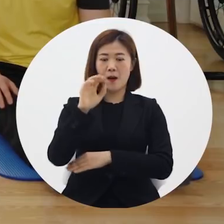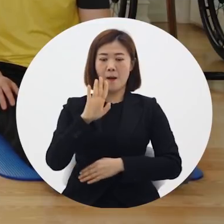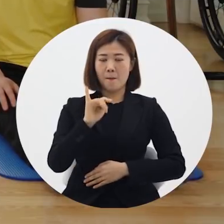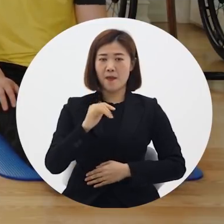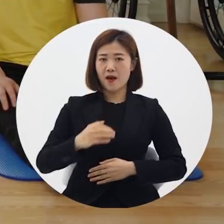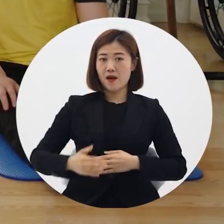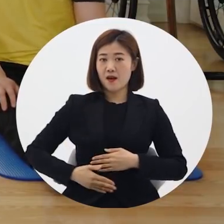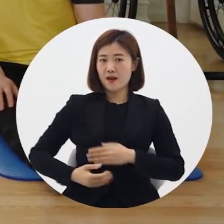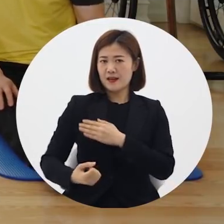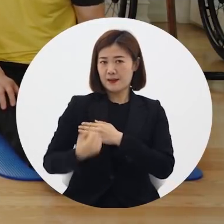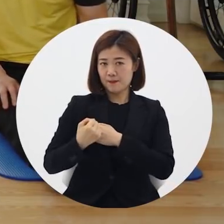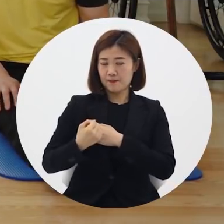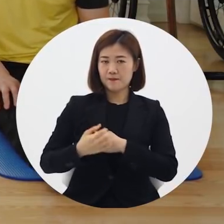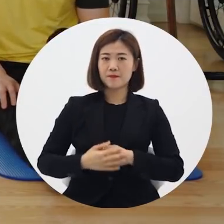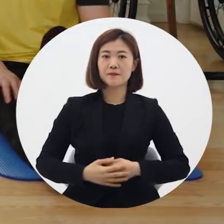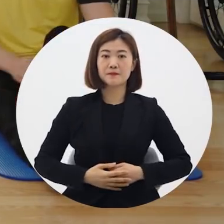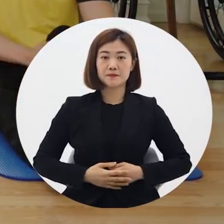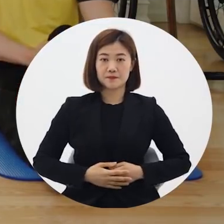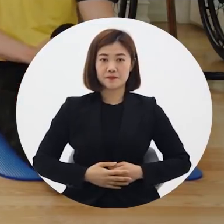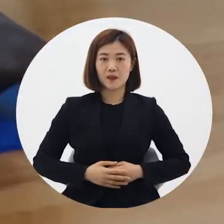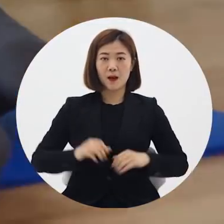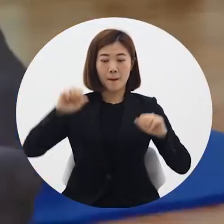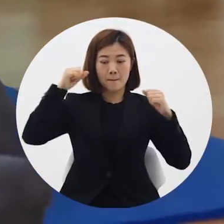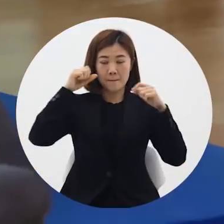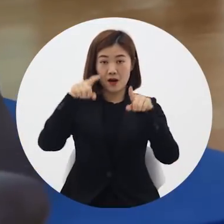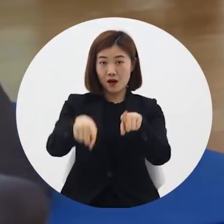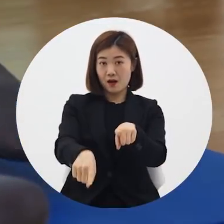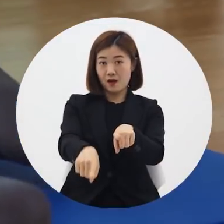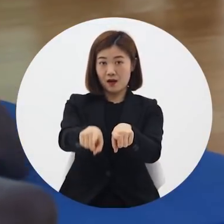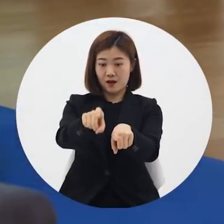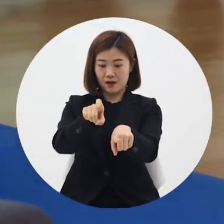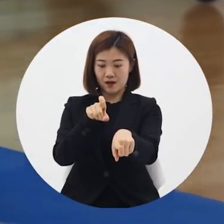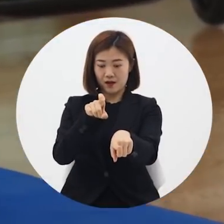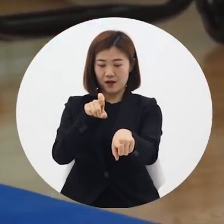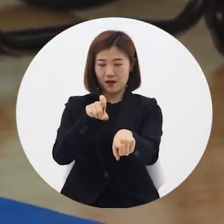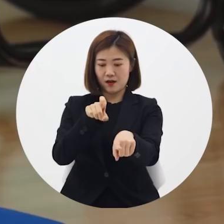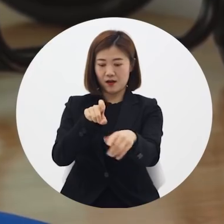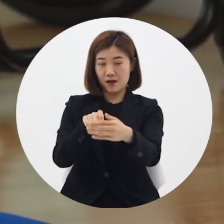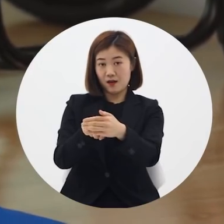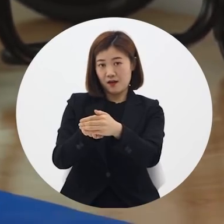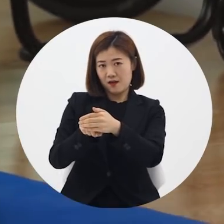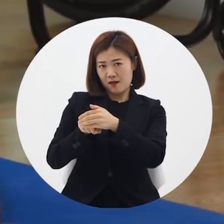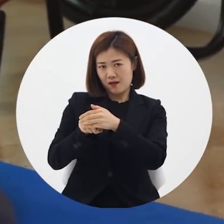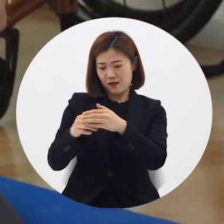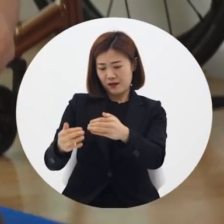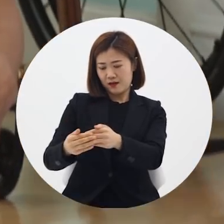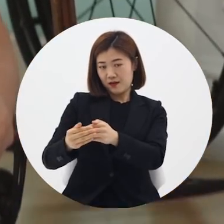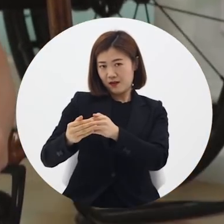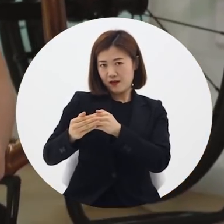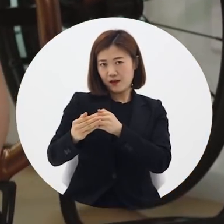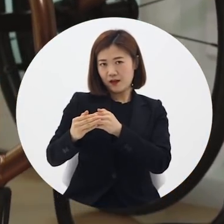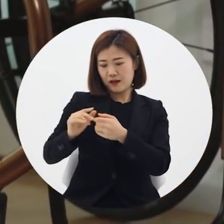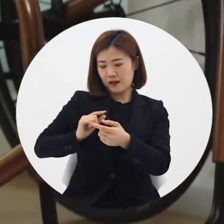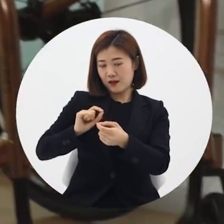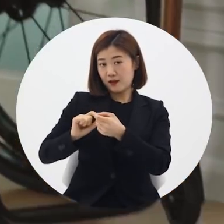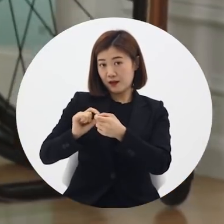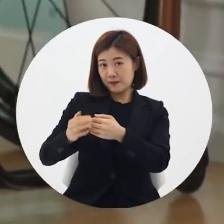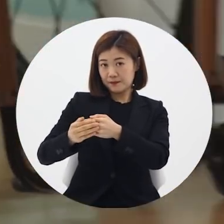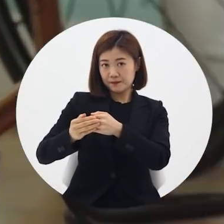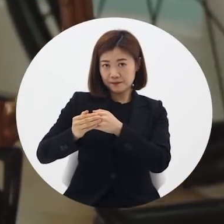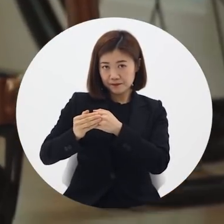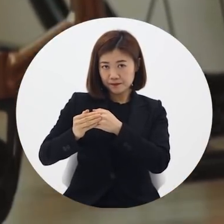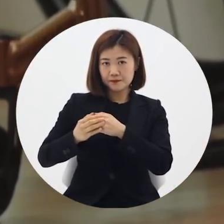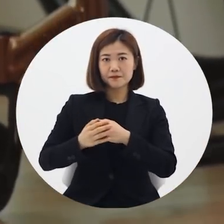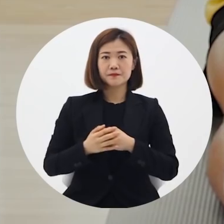주십니다. 한쪽 다리를 잡으시고 최대한 무릎을 가슴에 붙여주십니다.